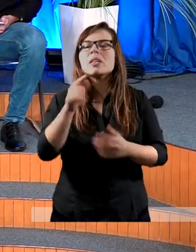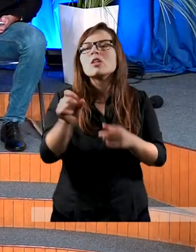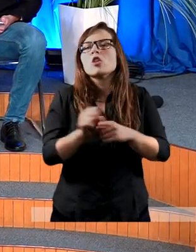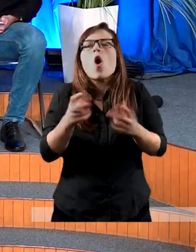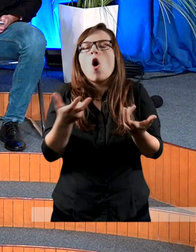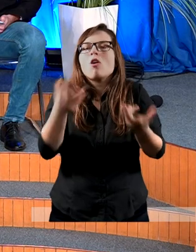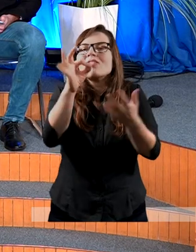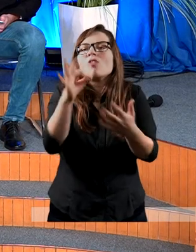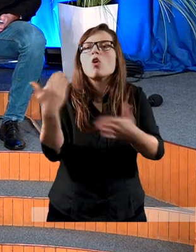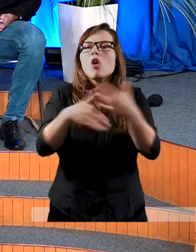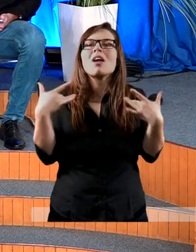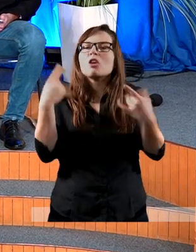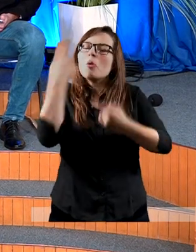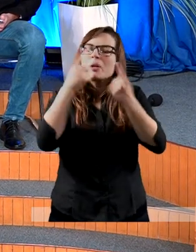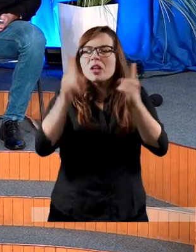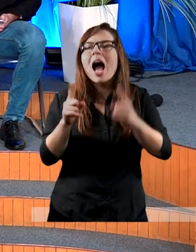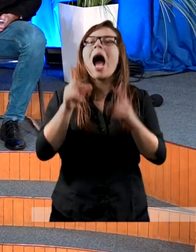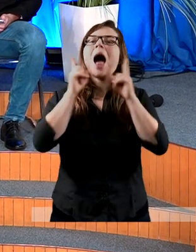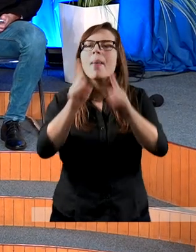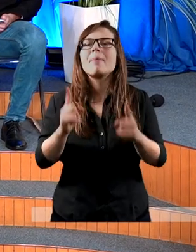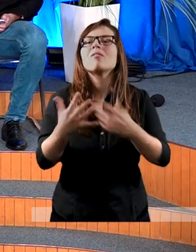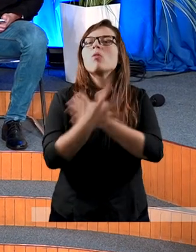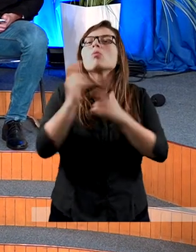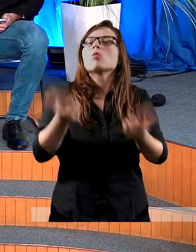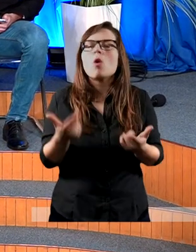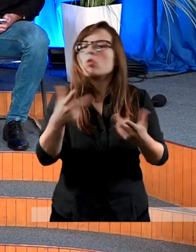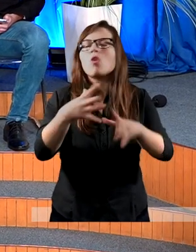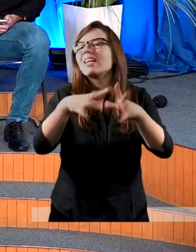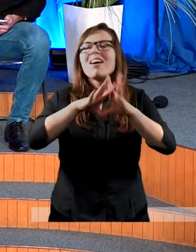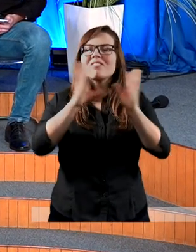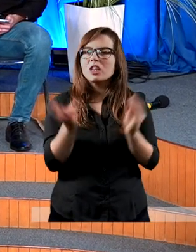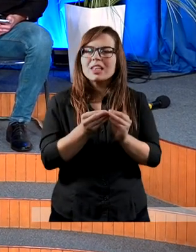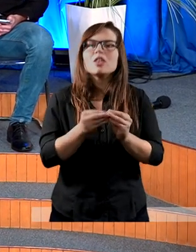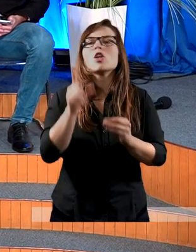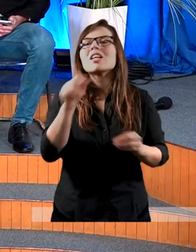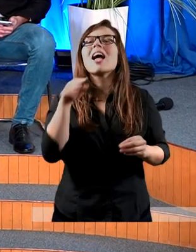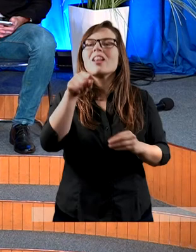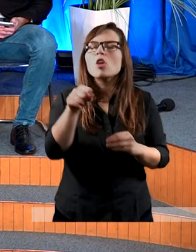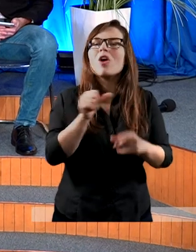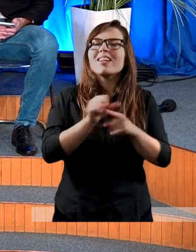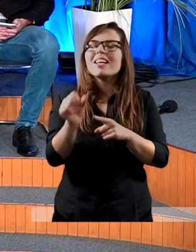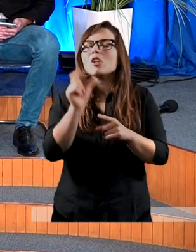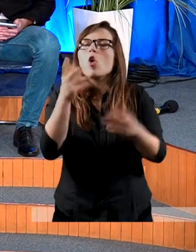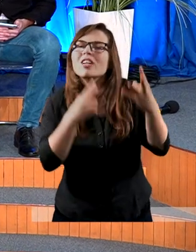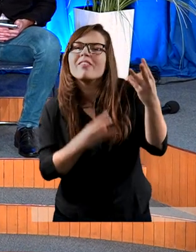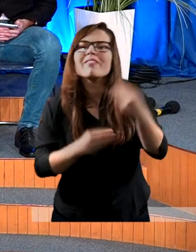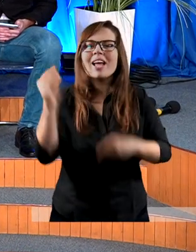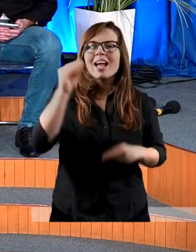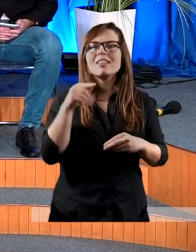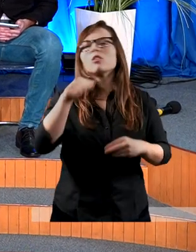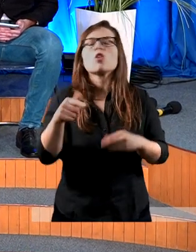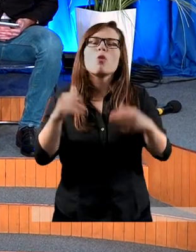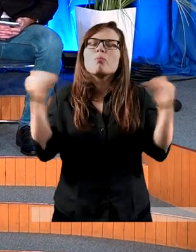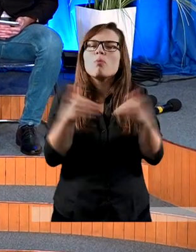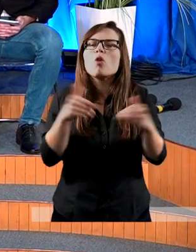do końca twojego życia, a tak naprawdę okazuje się, że to nie wszystko, że jest coś więcej,